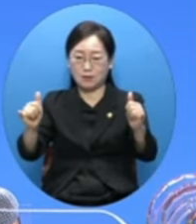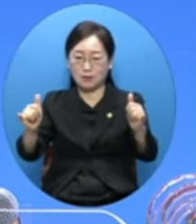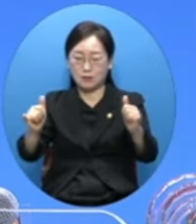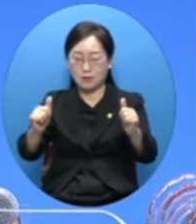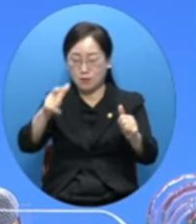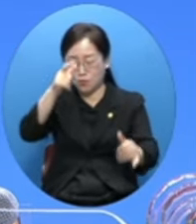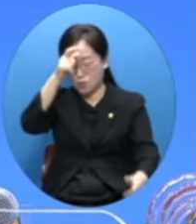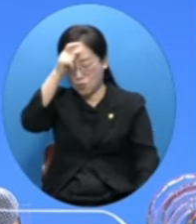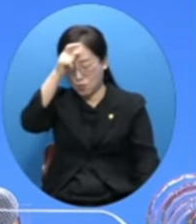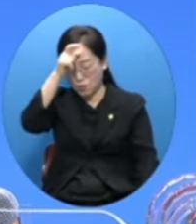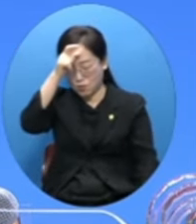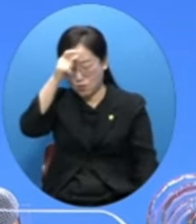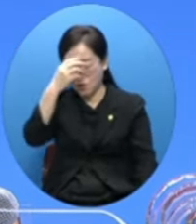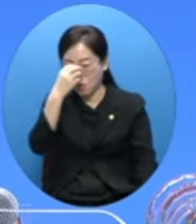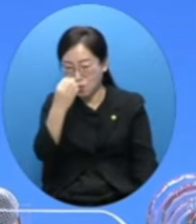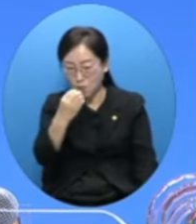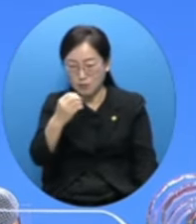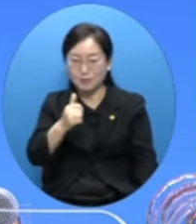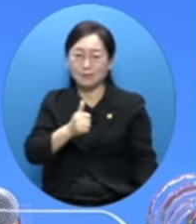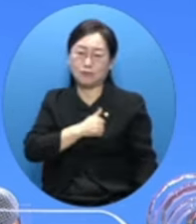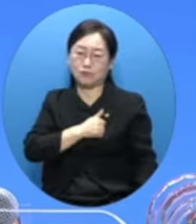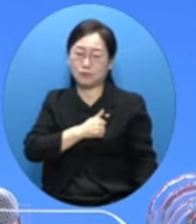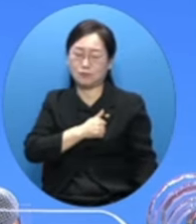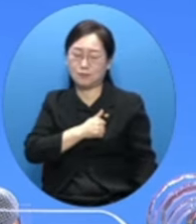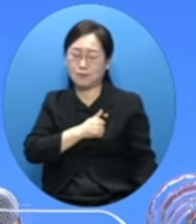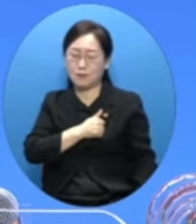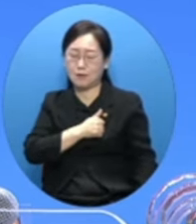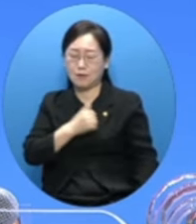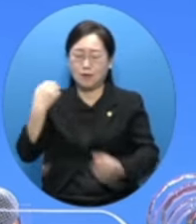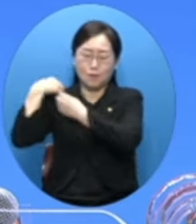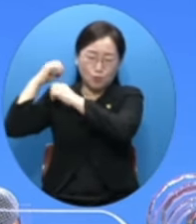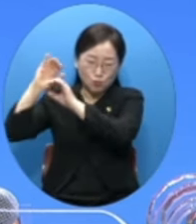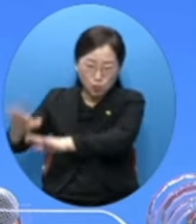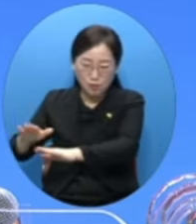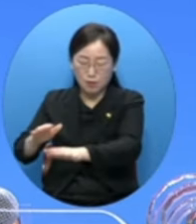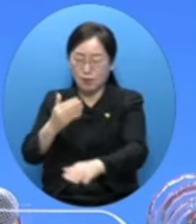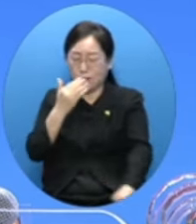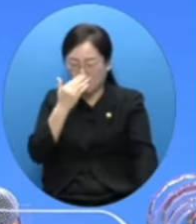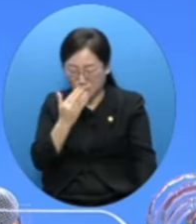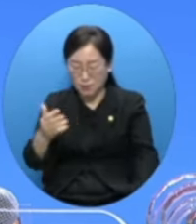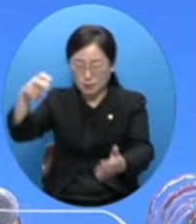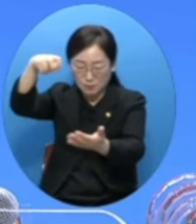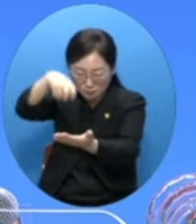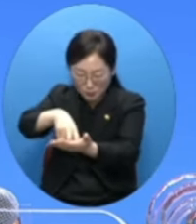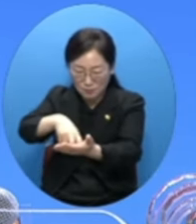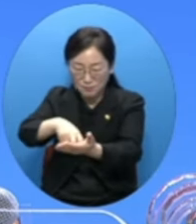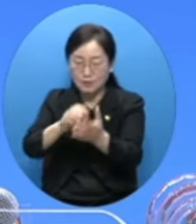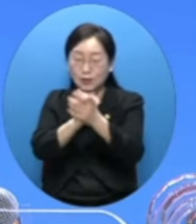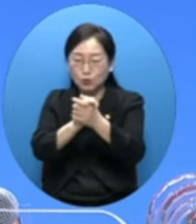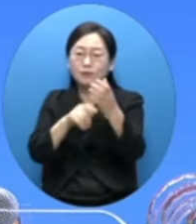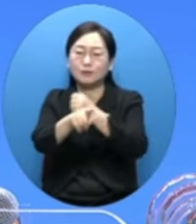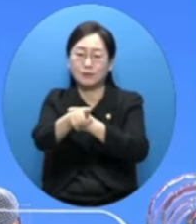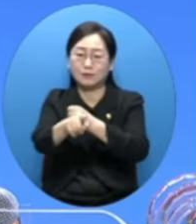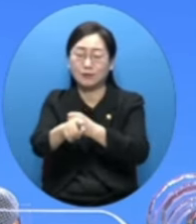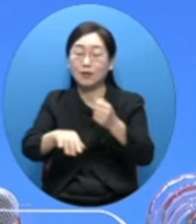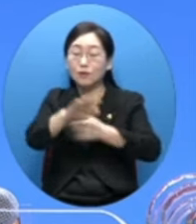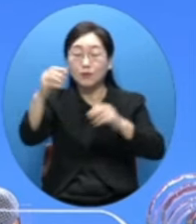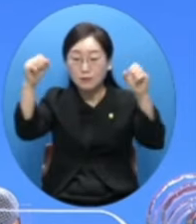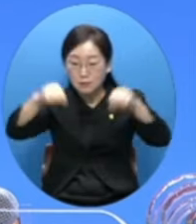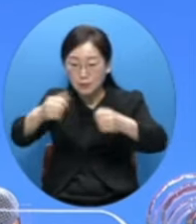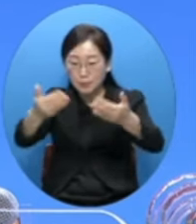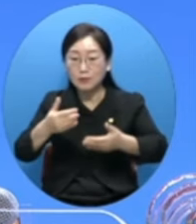교만과 자존심 다 내려놓고 겸손히 앞에 엎드리는 것이 기도인 것입니다. 우리가 응답받기 위해서 주 앞에 엎드려야